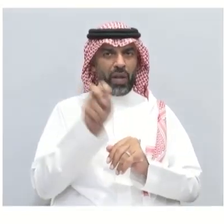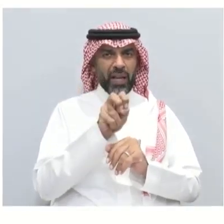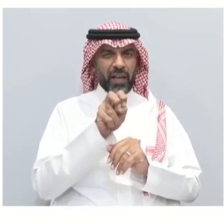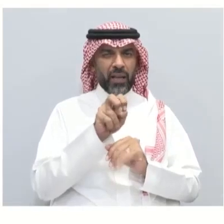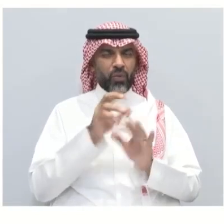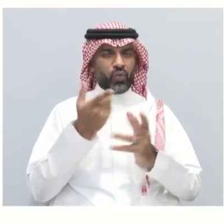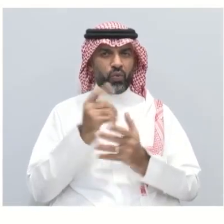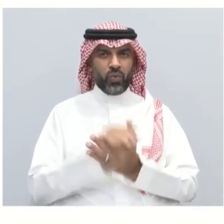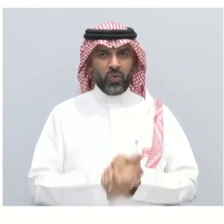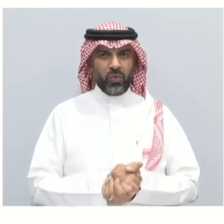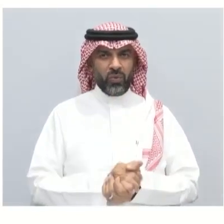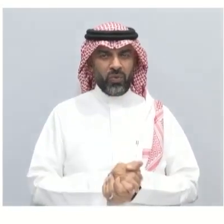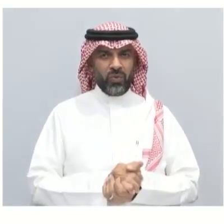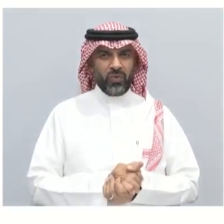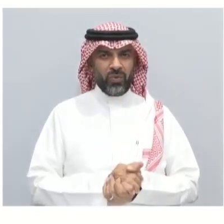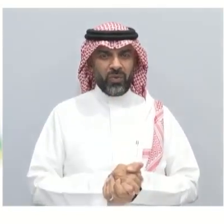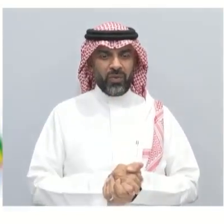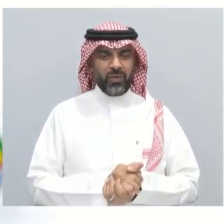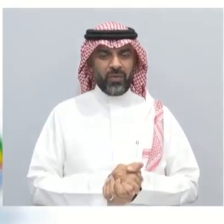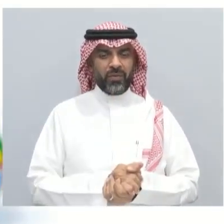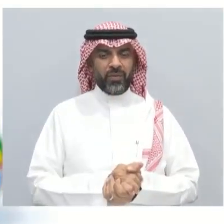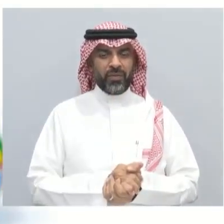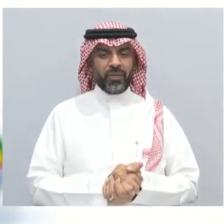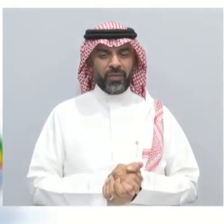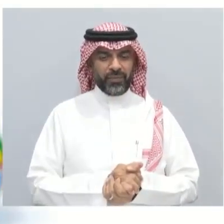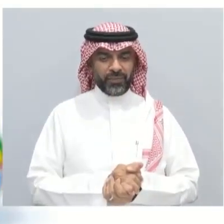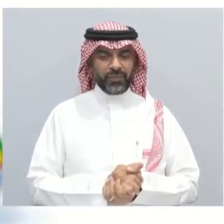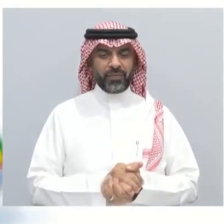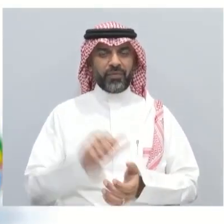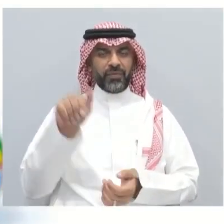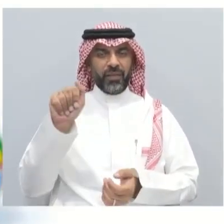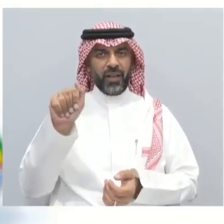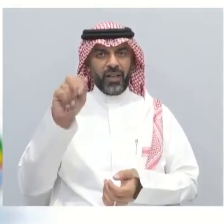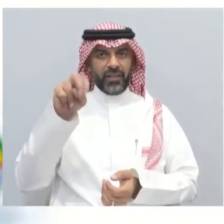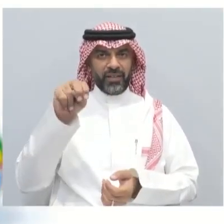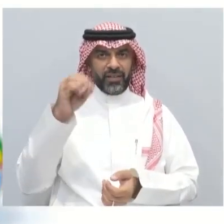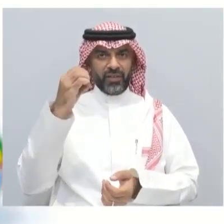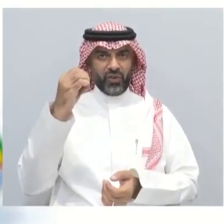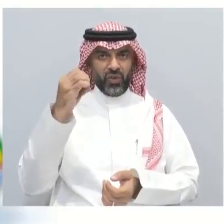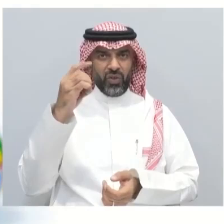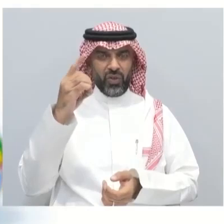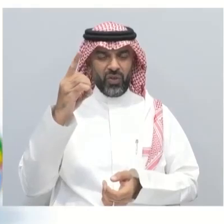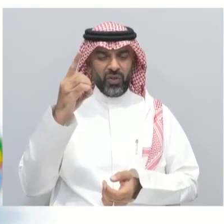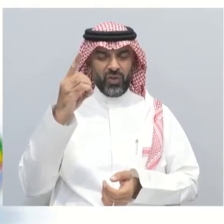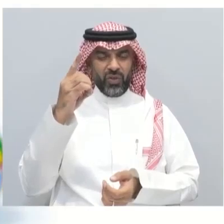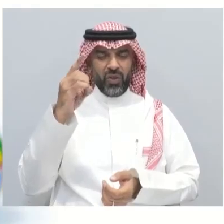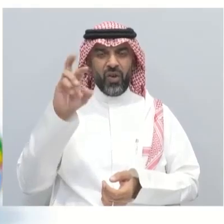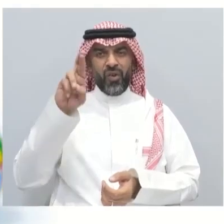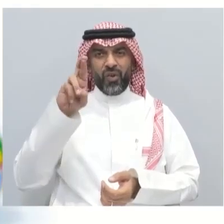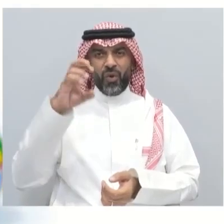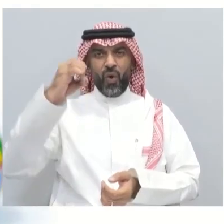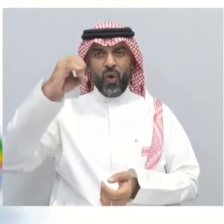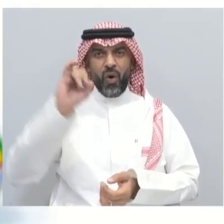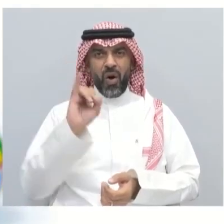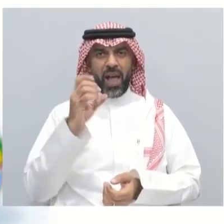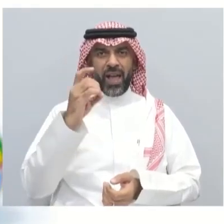بشركه جوجل احسنتم الاندرويد او جوجل اندرويد هو يعتبر نظام التشغيل الذي تعمل على